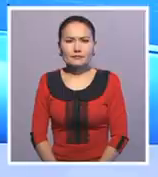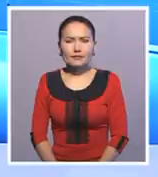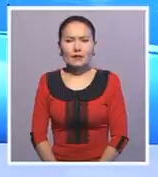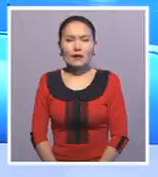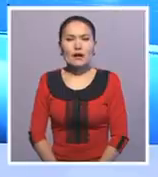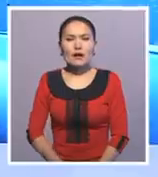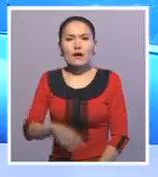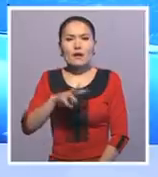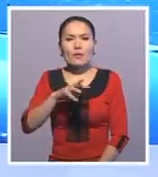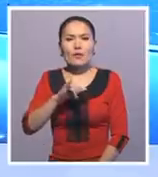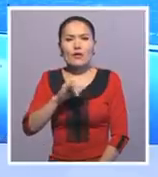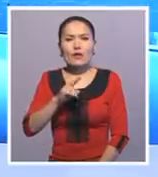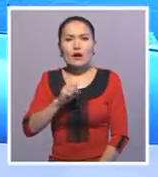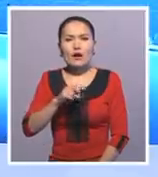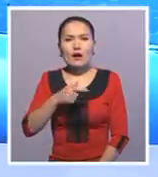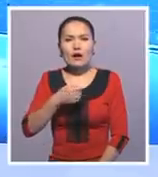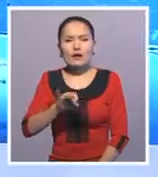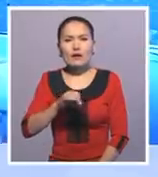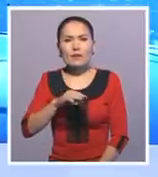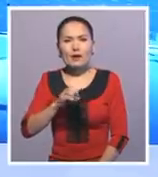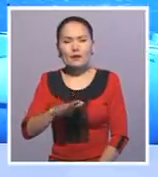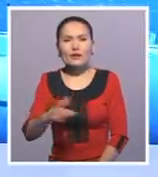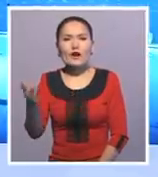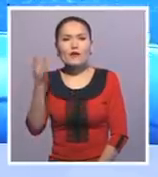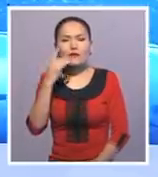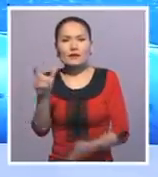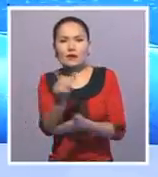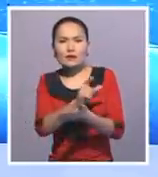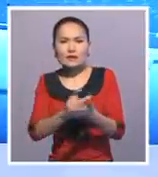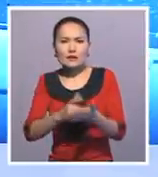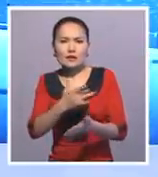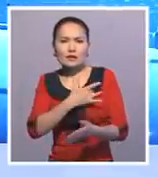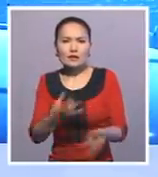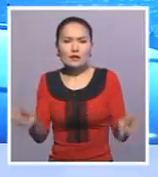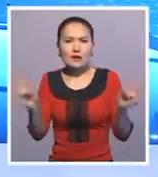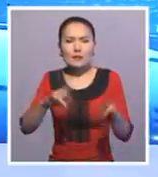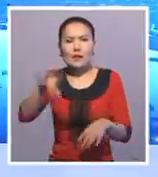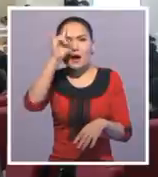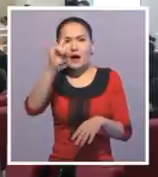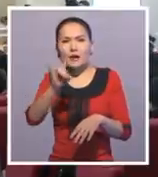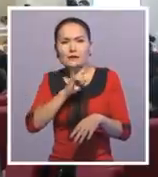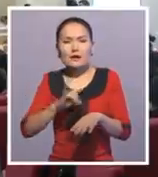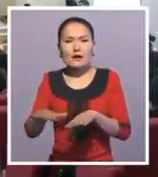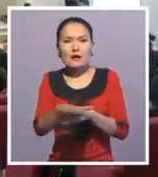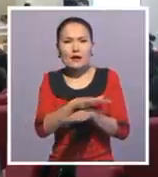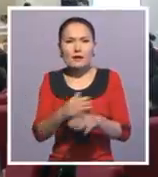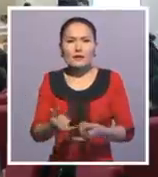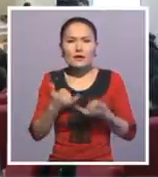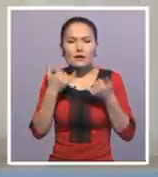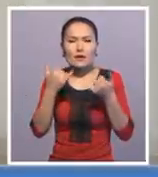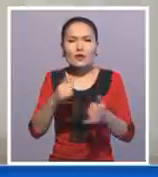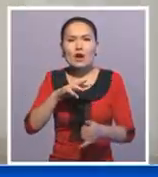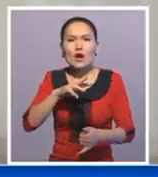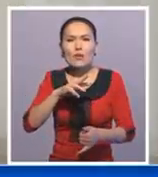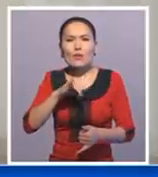Өлсе өлер Мұқағали Мақатаев өлтіре алмас, алайда өлеңді ешкім. Қазақ поэзиясының хан тәңіріндей мұзбалақ ақыны Мұқағали